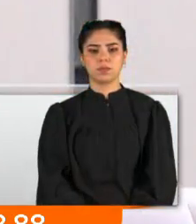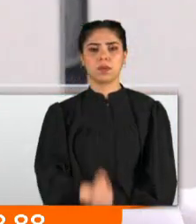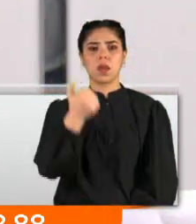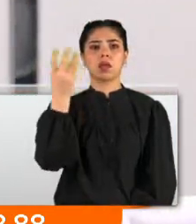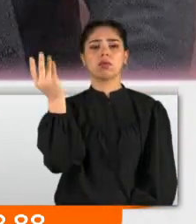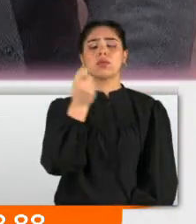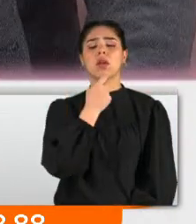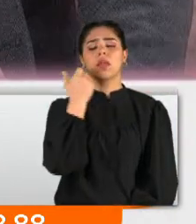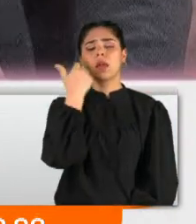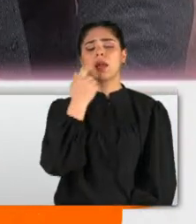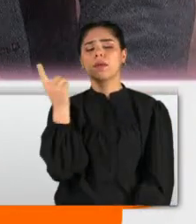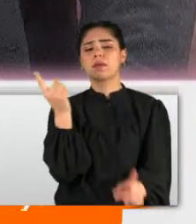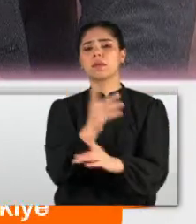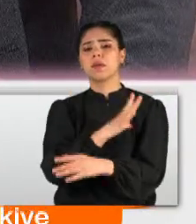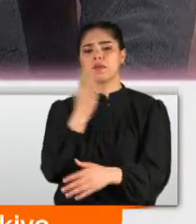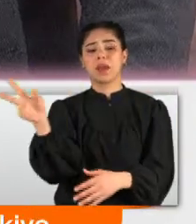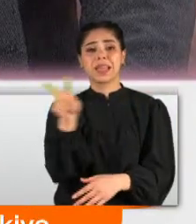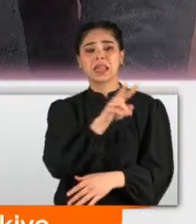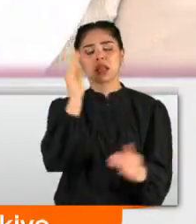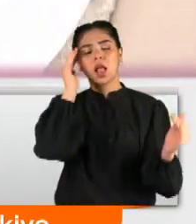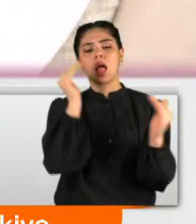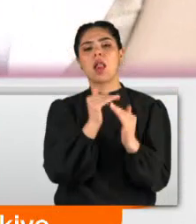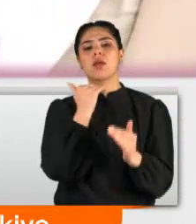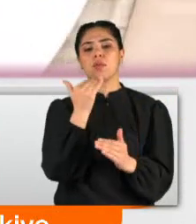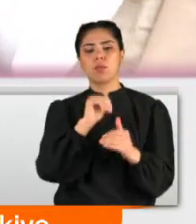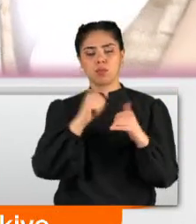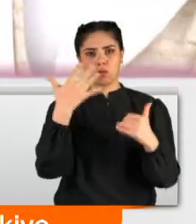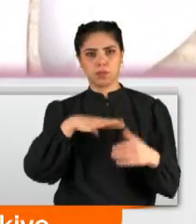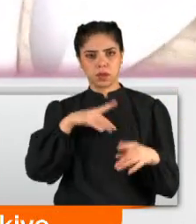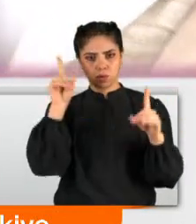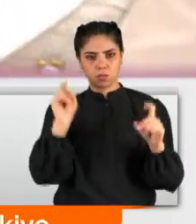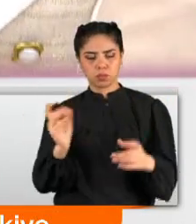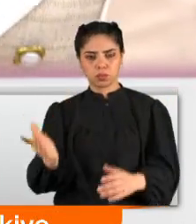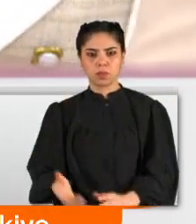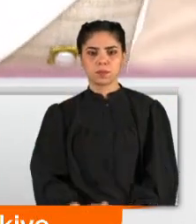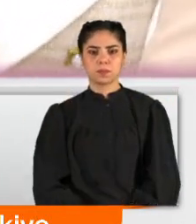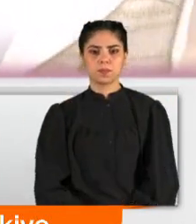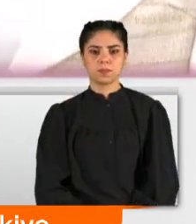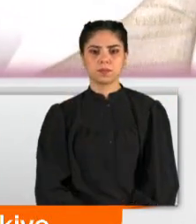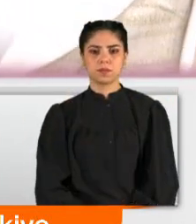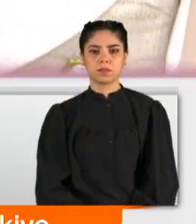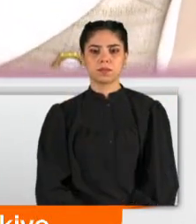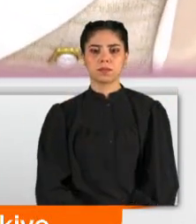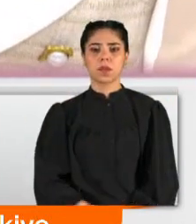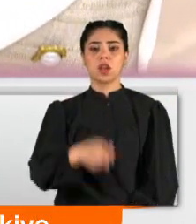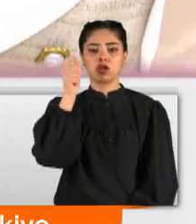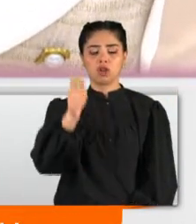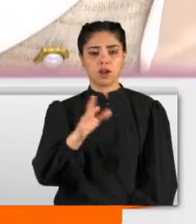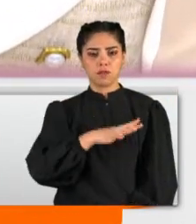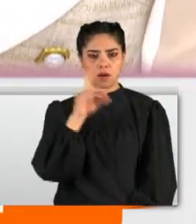yalan söylüyor. İkili bir türlü orta yolu bulamadı. Boşanmak istiyor musunuz? Kesinlikle. Şartınız var mı